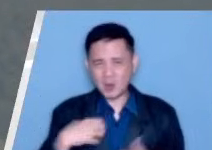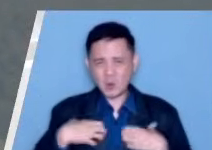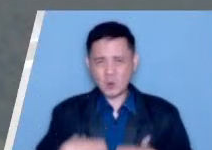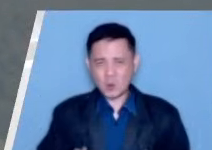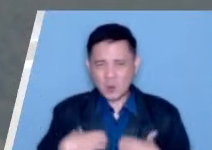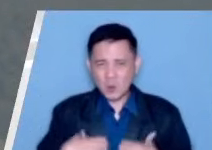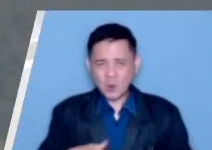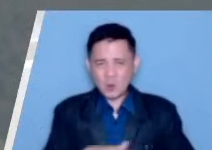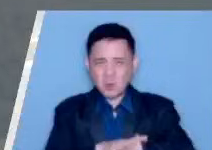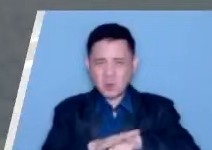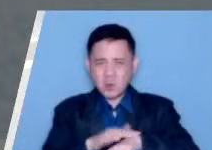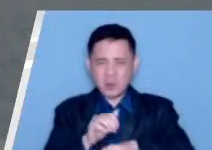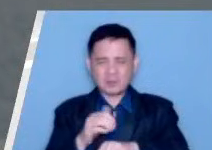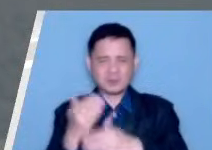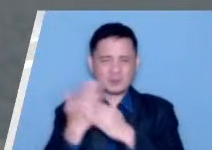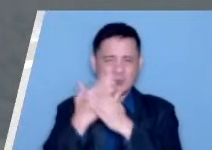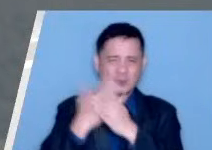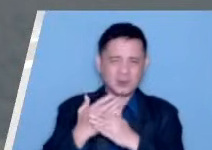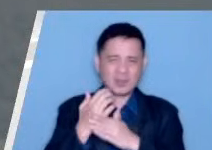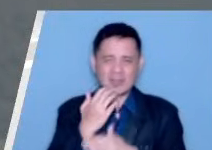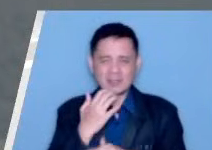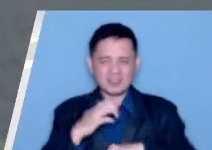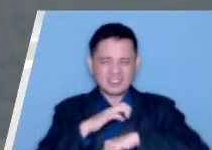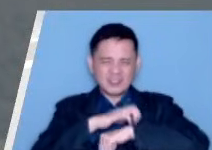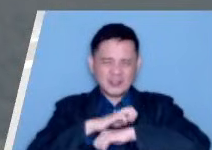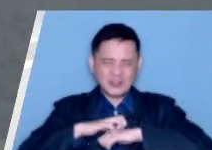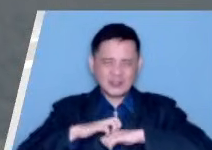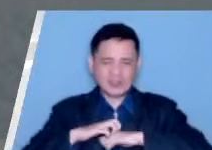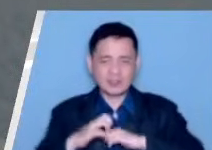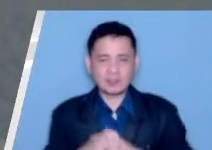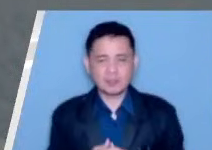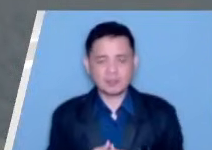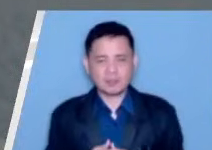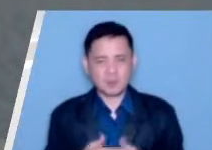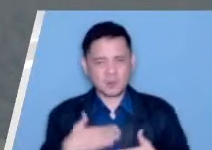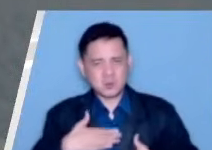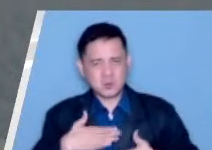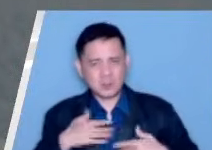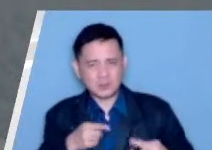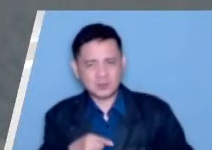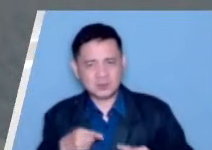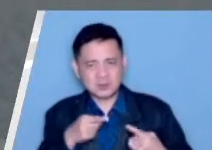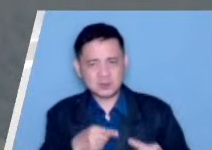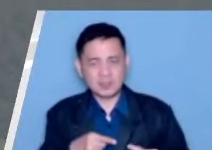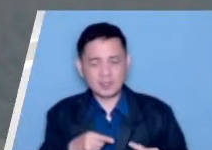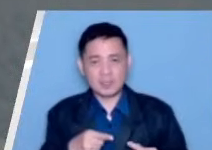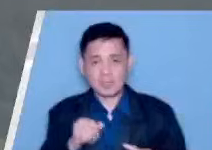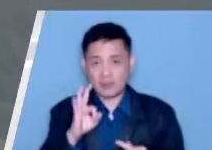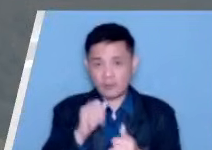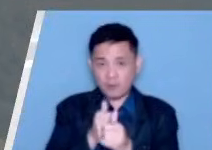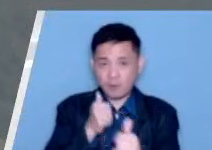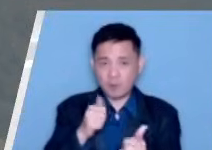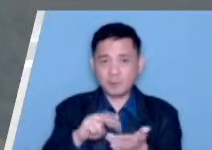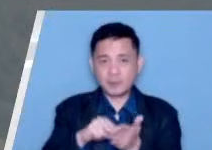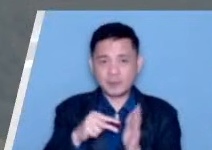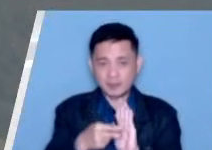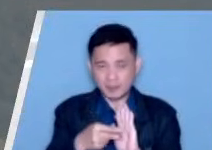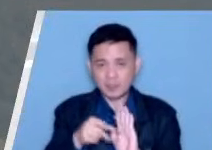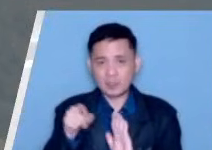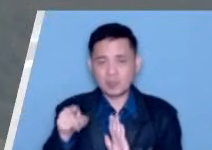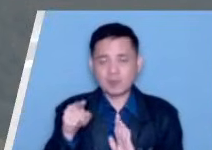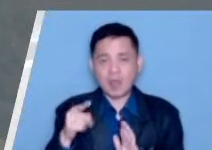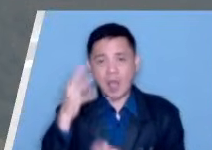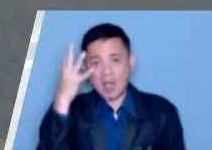yung magdulot ng ubo at hirap sa paghinga. Para maiwasan po ang masamang epekto nito sa kalusugan, iwasan muna ang anumang